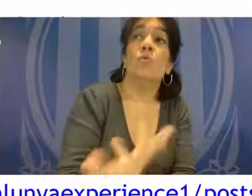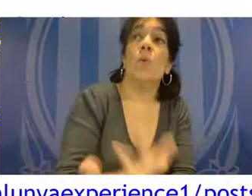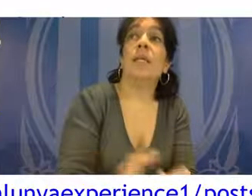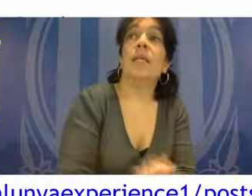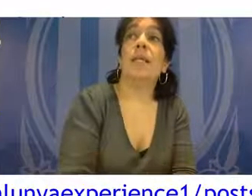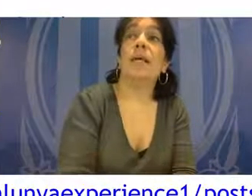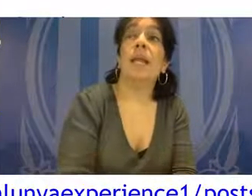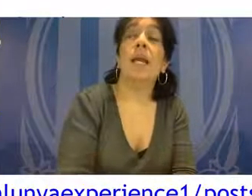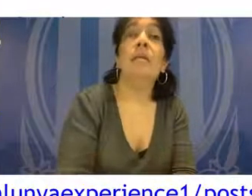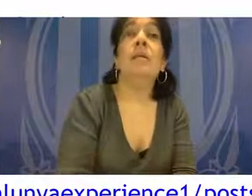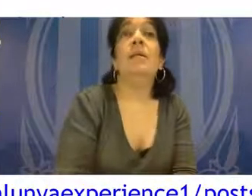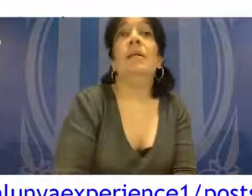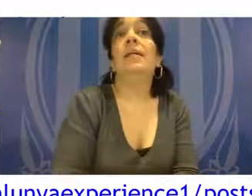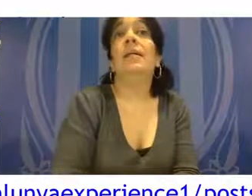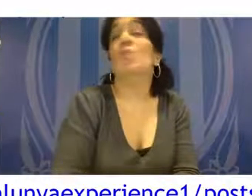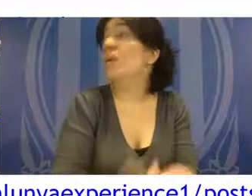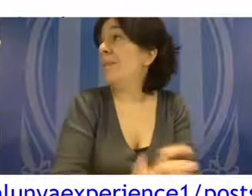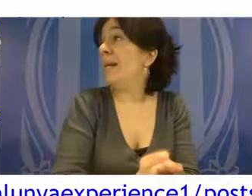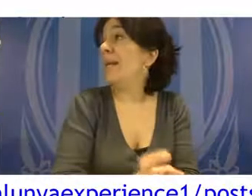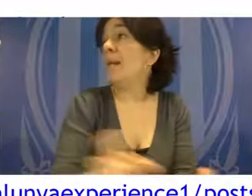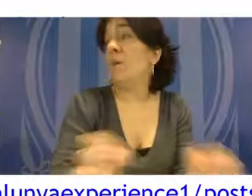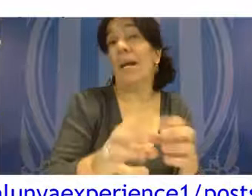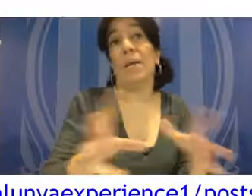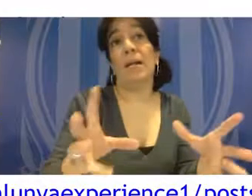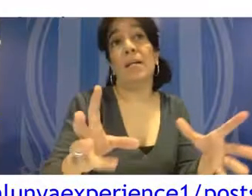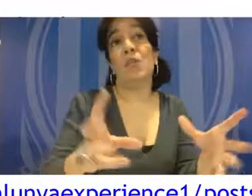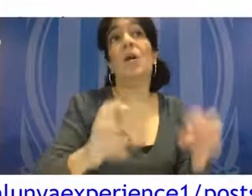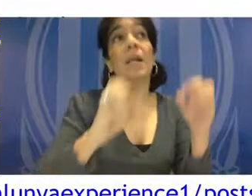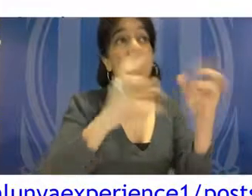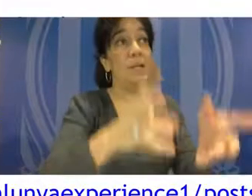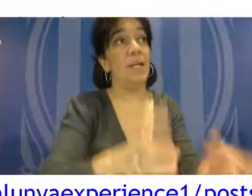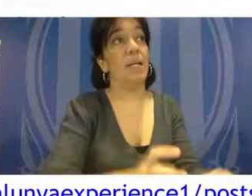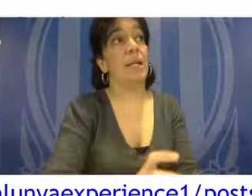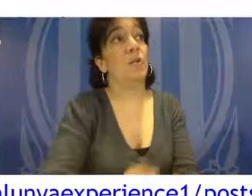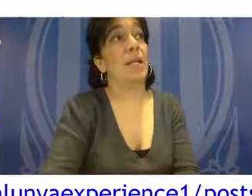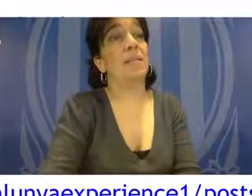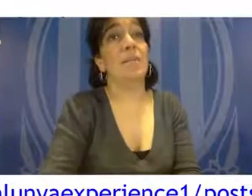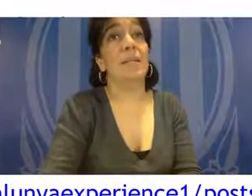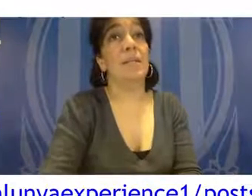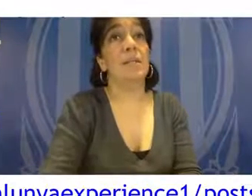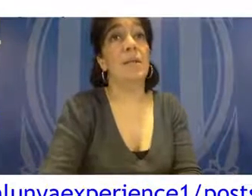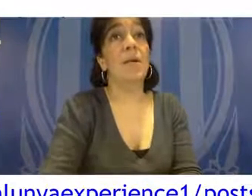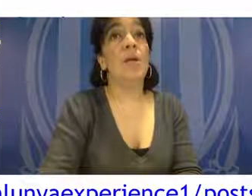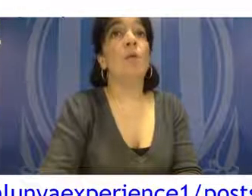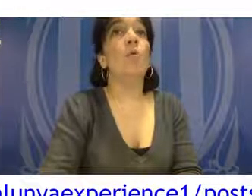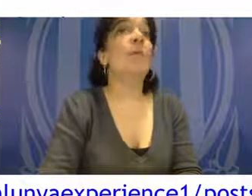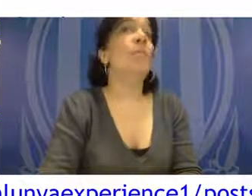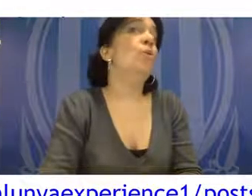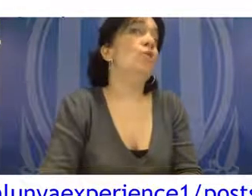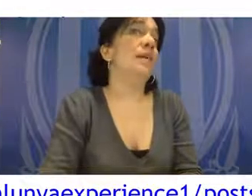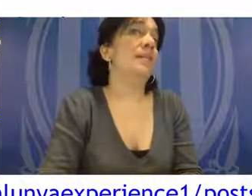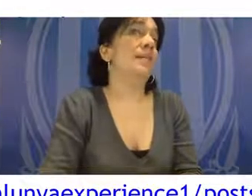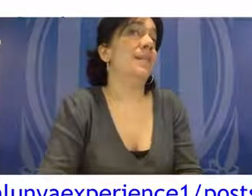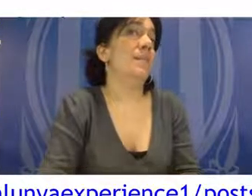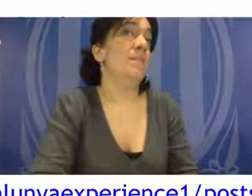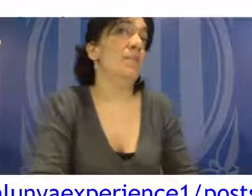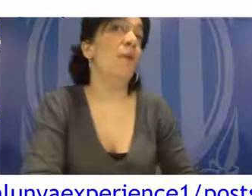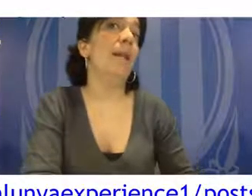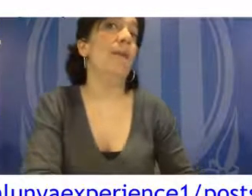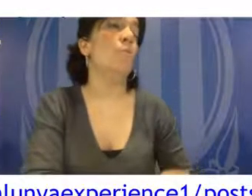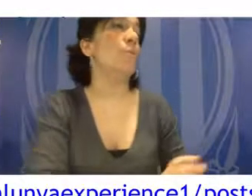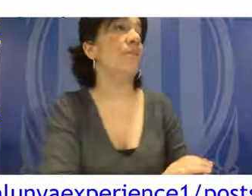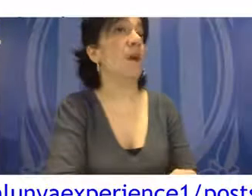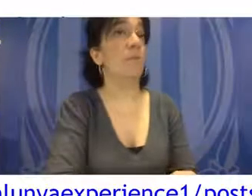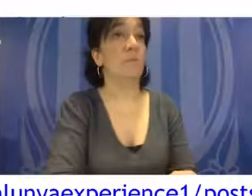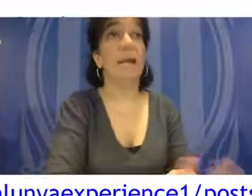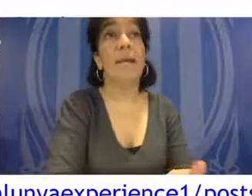uns quants al llarg de l'any i és una manera de que quan acaba l'acció es recopilin allà totes les imatges. Google+, és la xarxa més nova, la